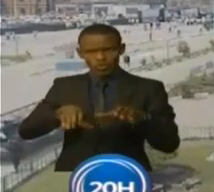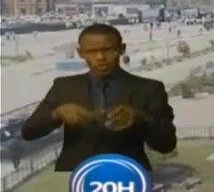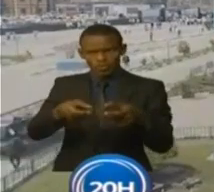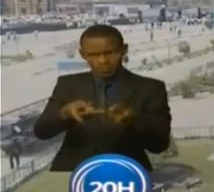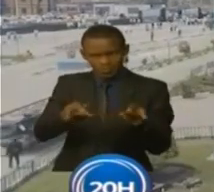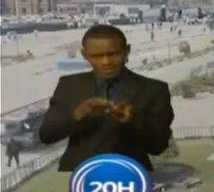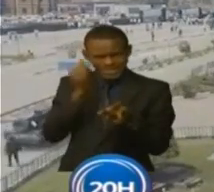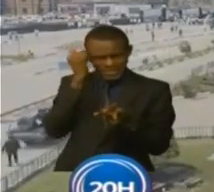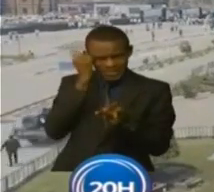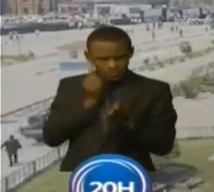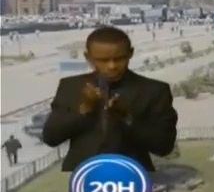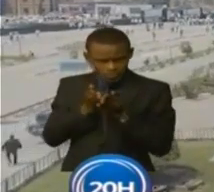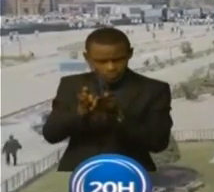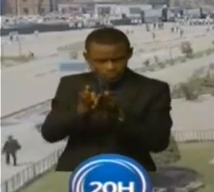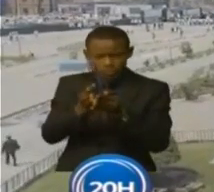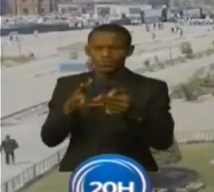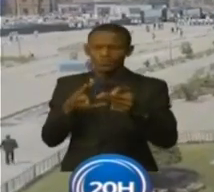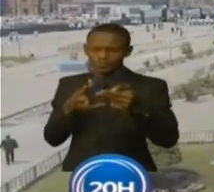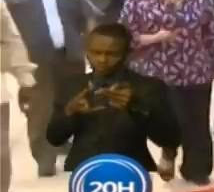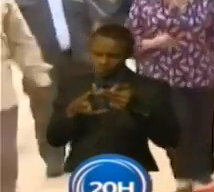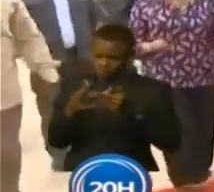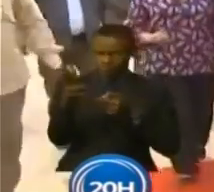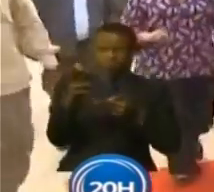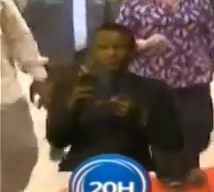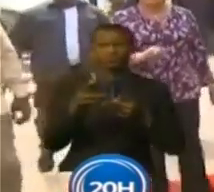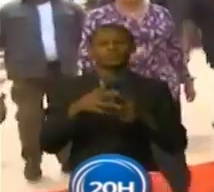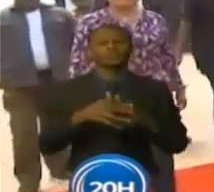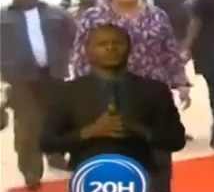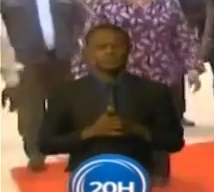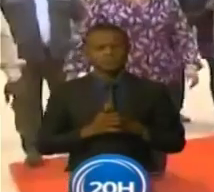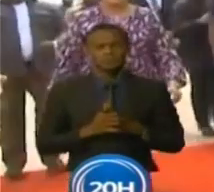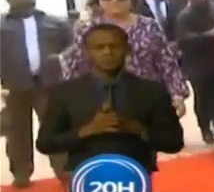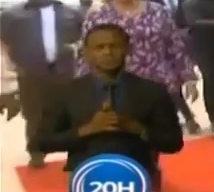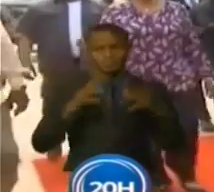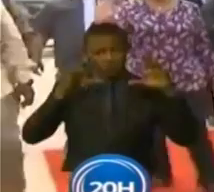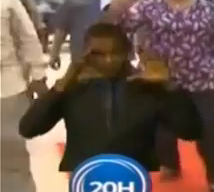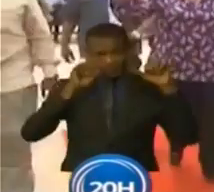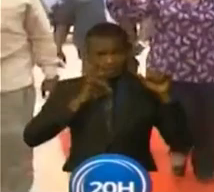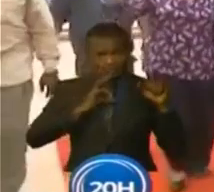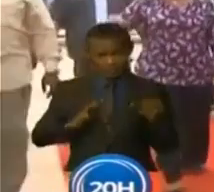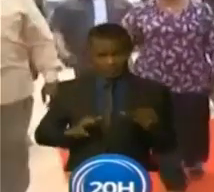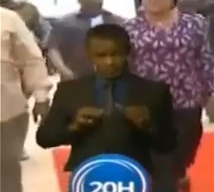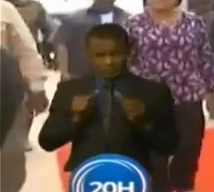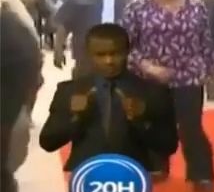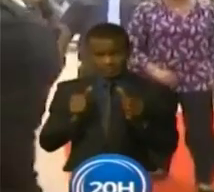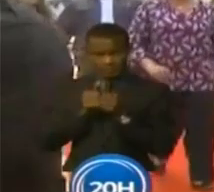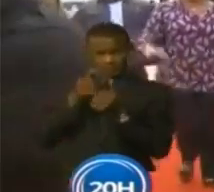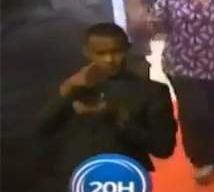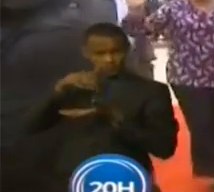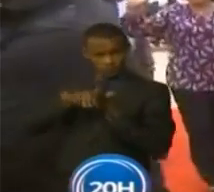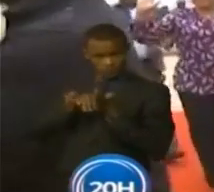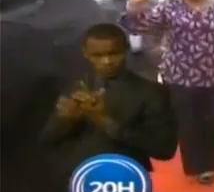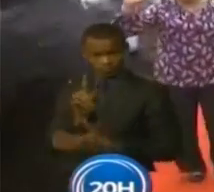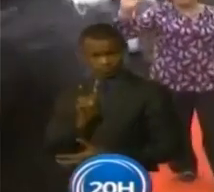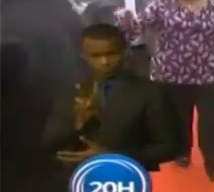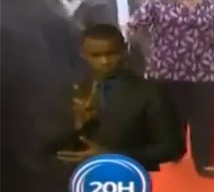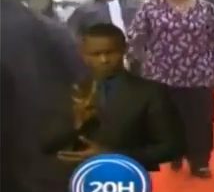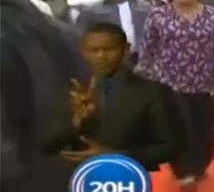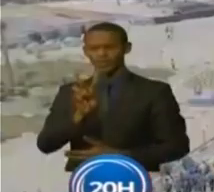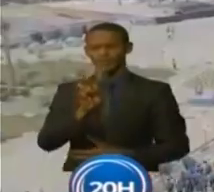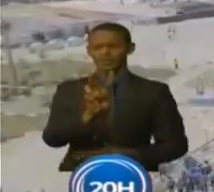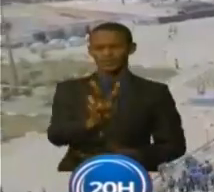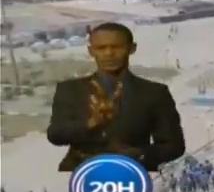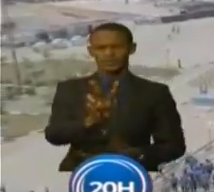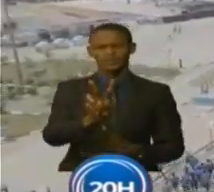Ce mardi n'était pas de tout repos pour le couple présidentiel. La série d'inaugurations dans le Haut-Katanga a concerné ces jours